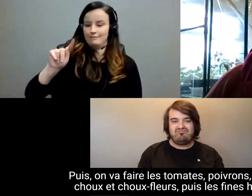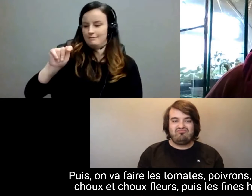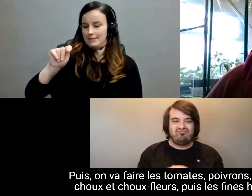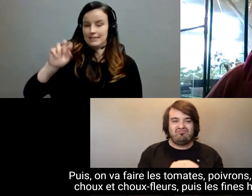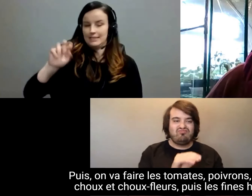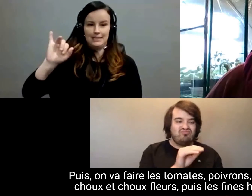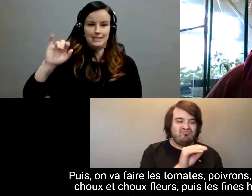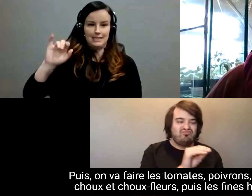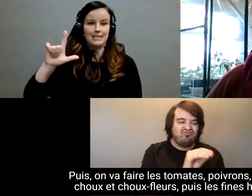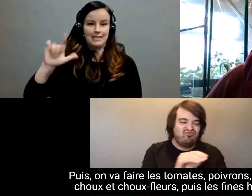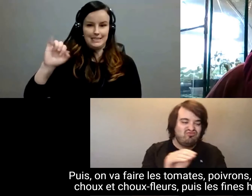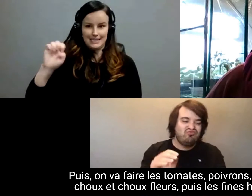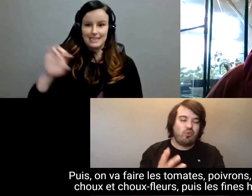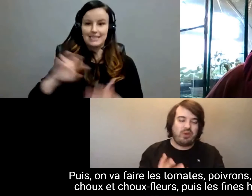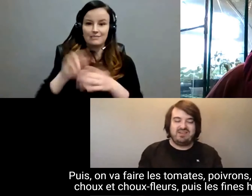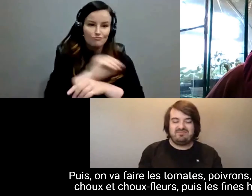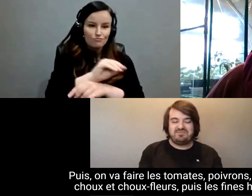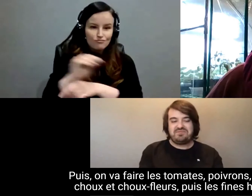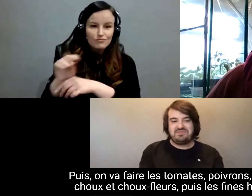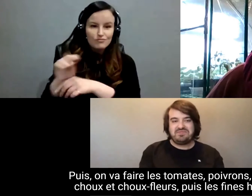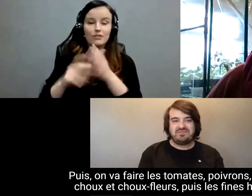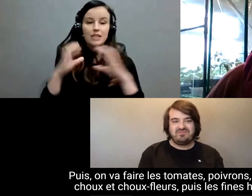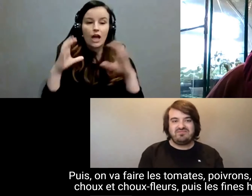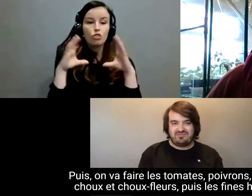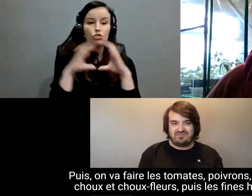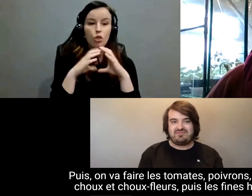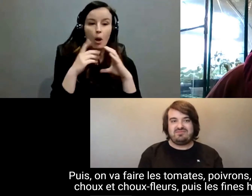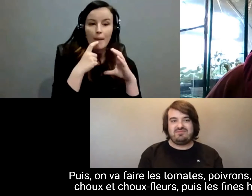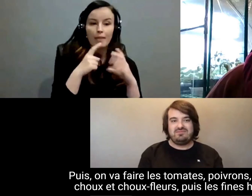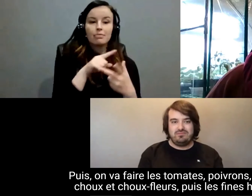Puis, on va faire les tomates, poivrons,